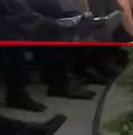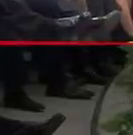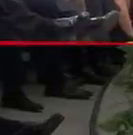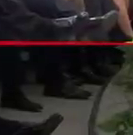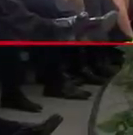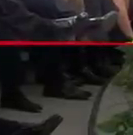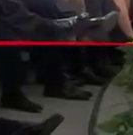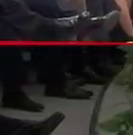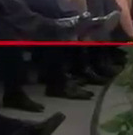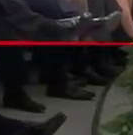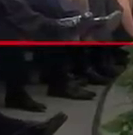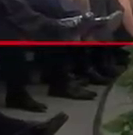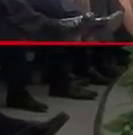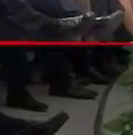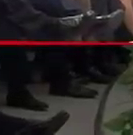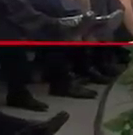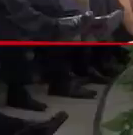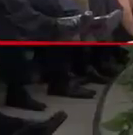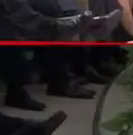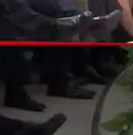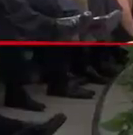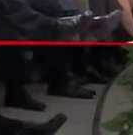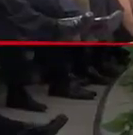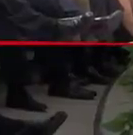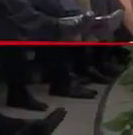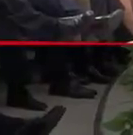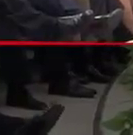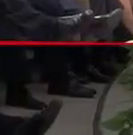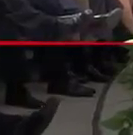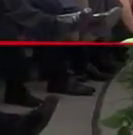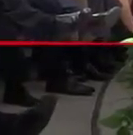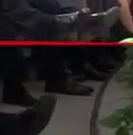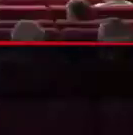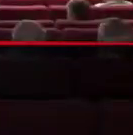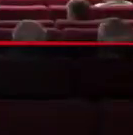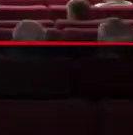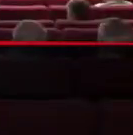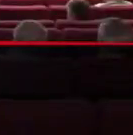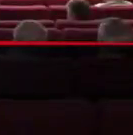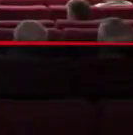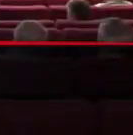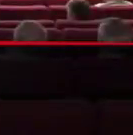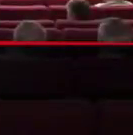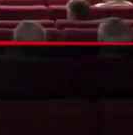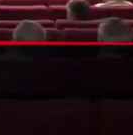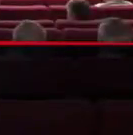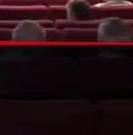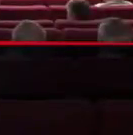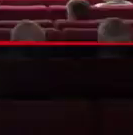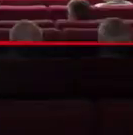dira ekitaldian. Egitarauan 2 ponentzia egon dira eta gero Bizkaiko produktu ez eginiko pintxoak dastatu dira.